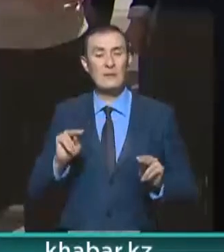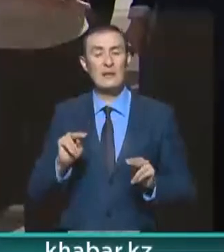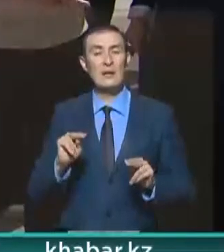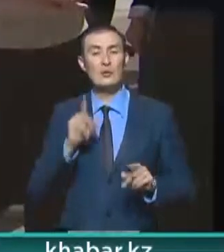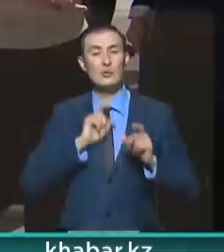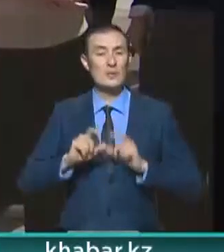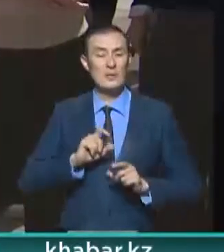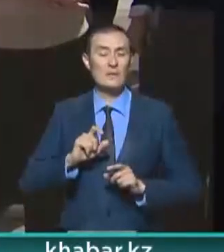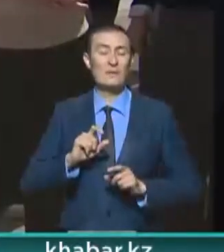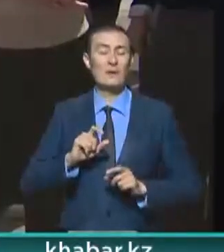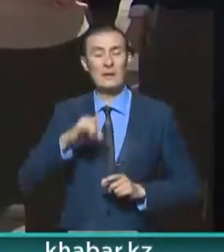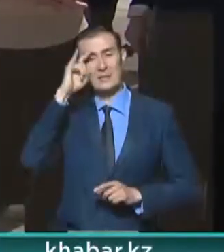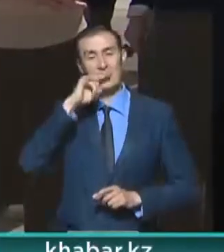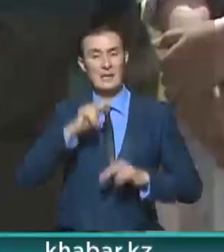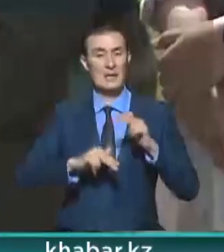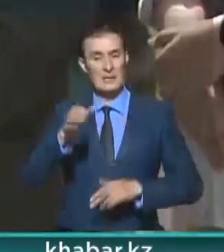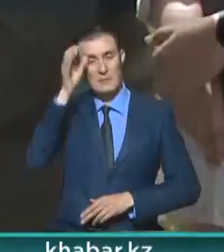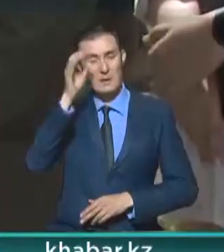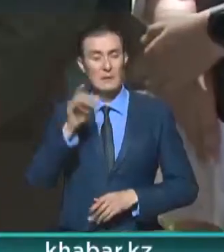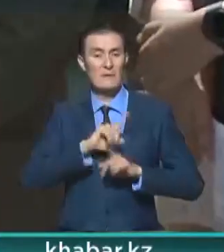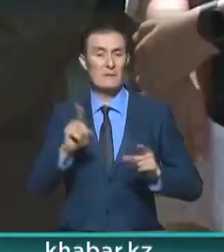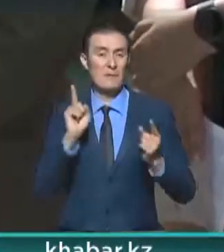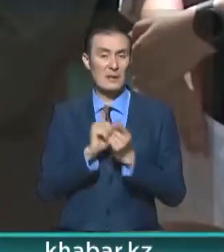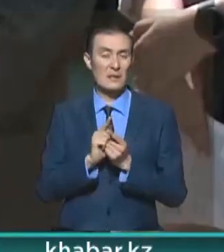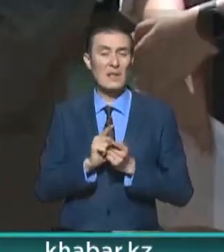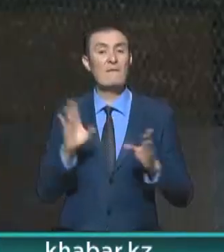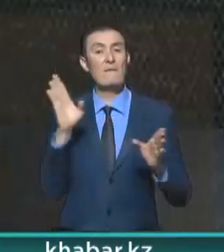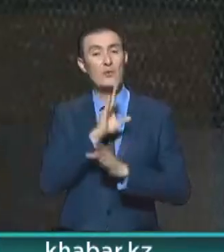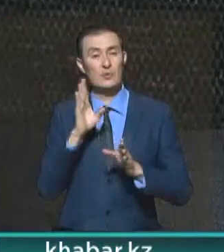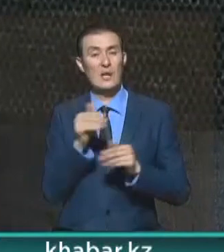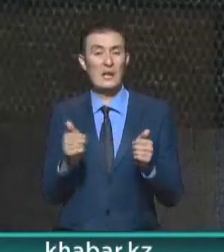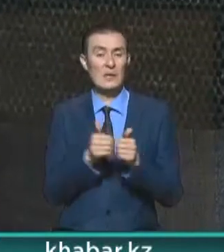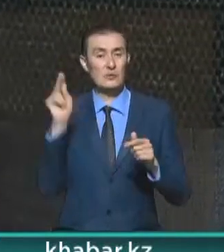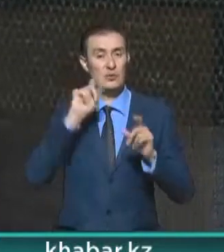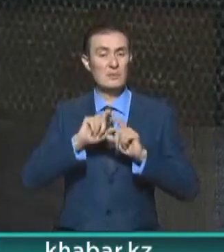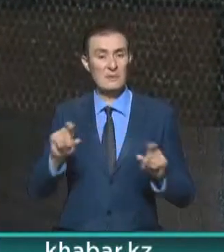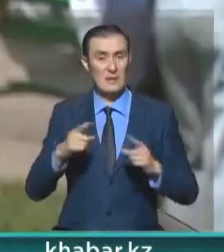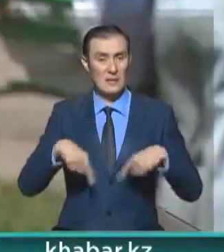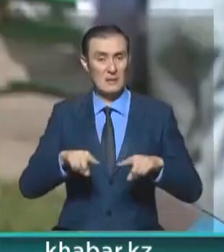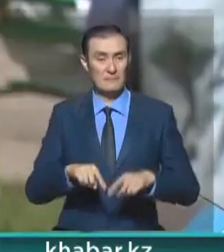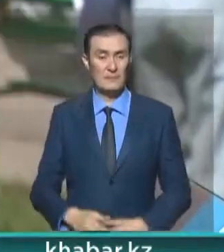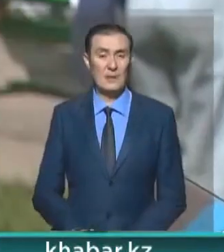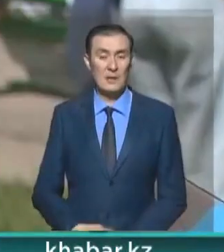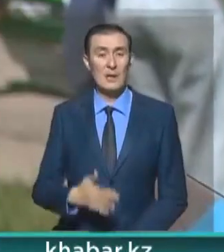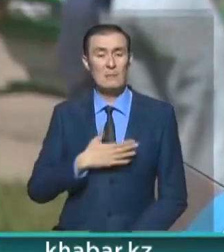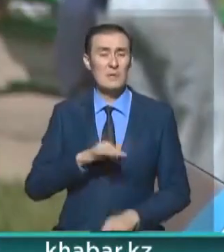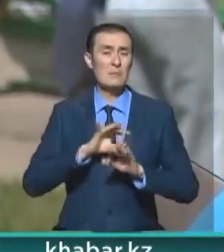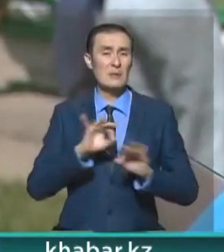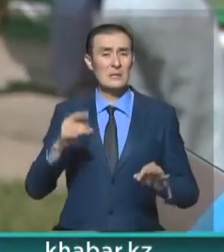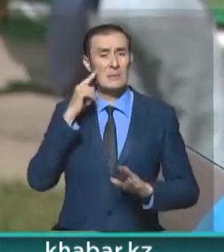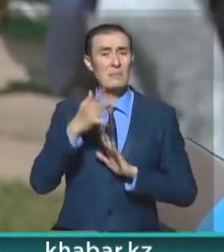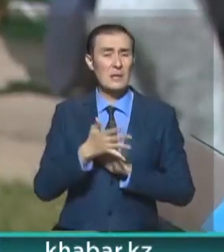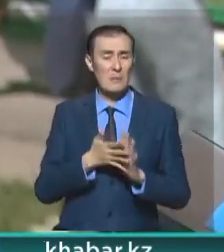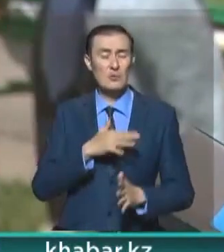Казахской архитектурно-строительной академии. Встреча прошла в необычном формате, на свежем воздухе, рядом с этим учебным заведением. Мы прекрасно понимаем, что очень